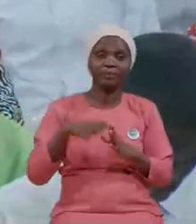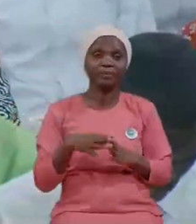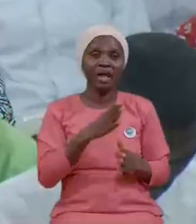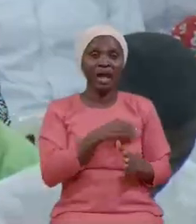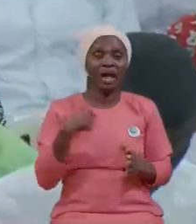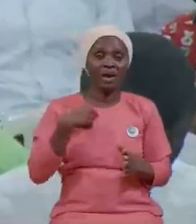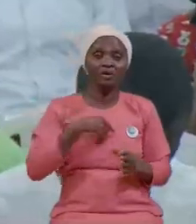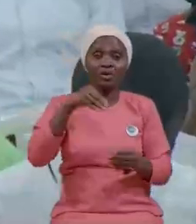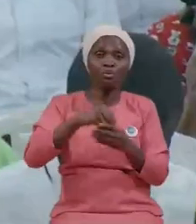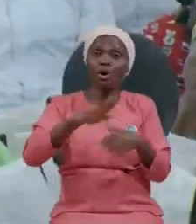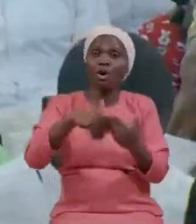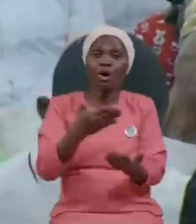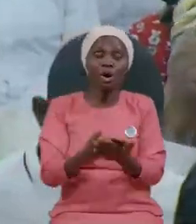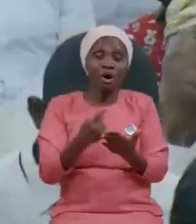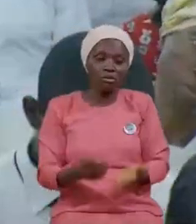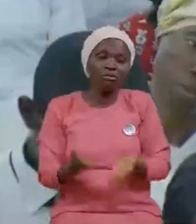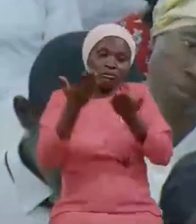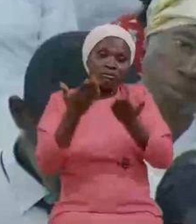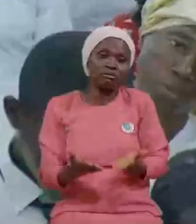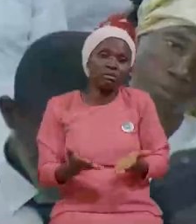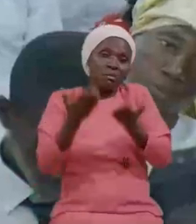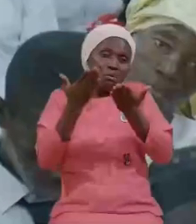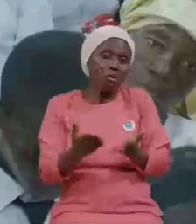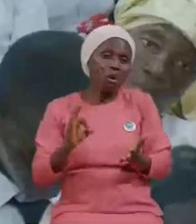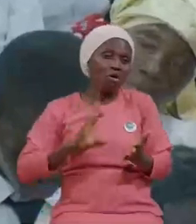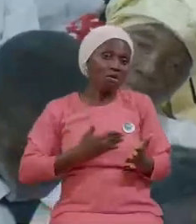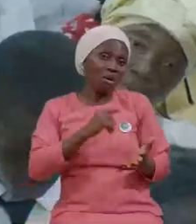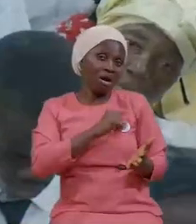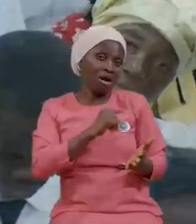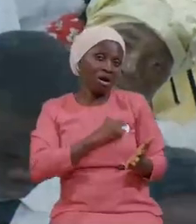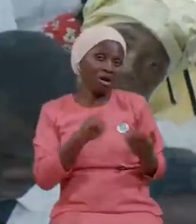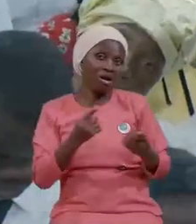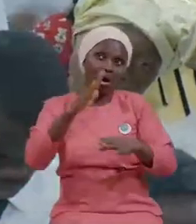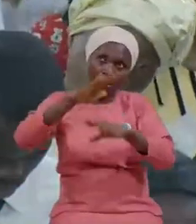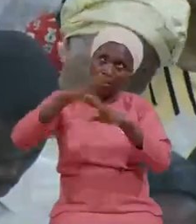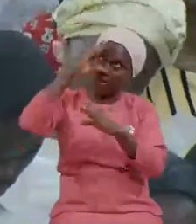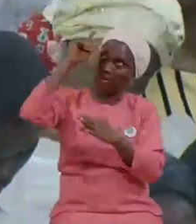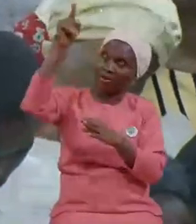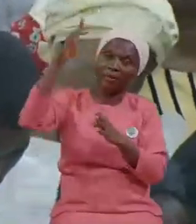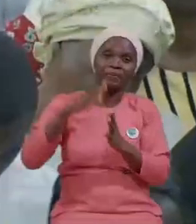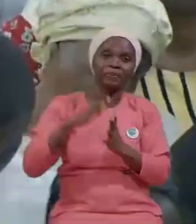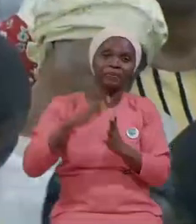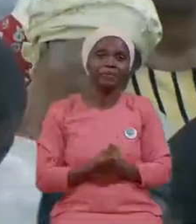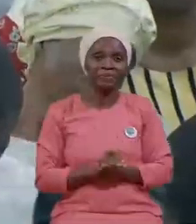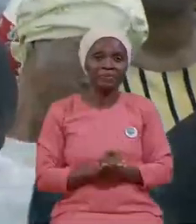Et nous plaçons toutes nos culpabilités, toute notre condamnation sur